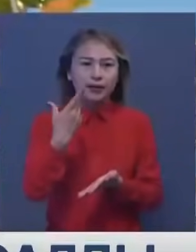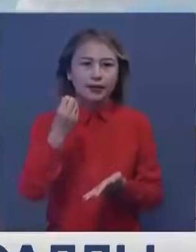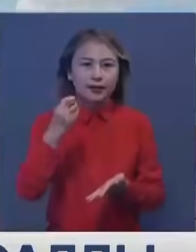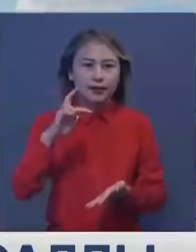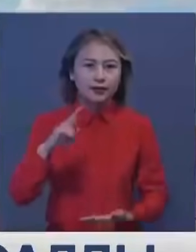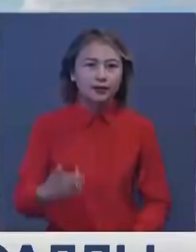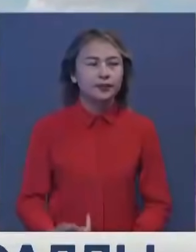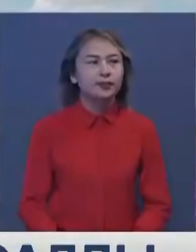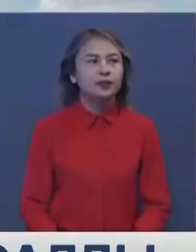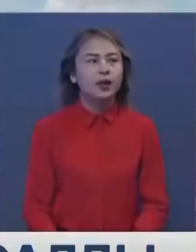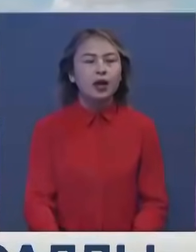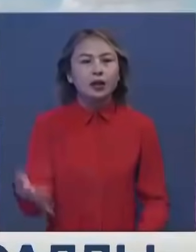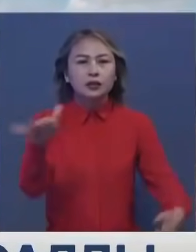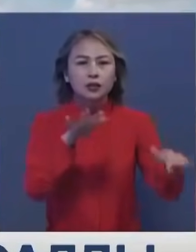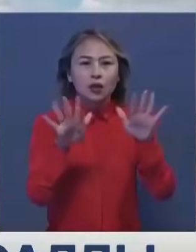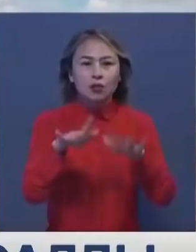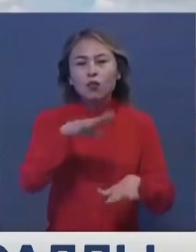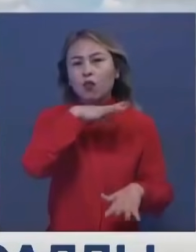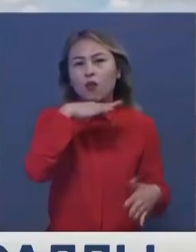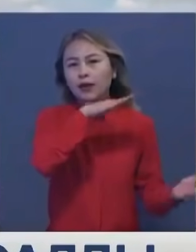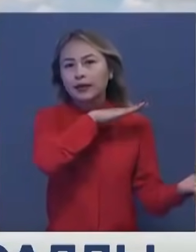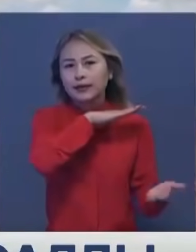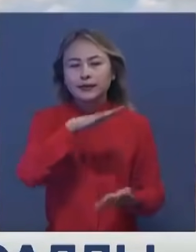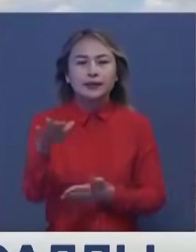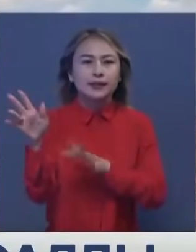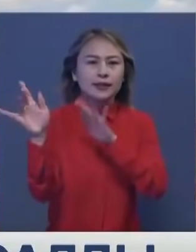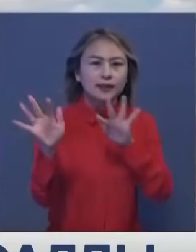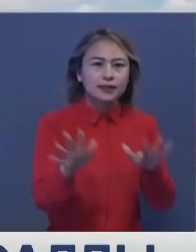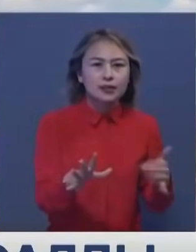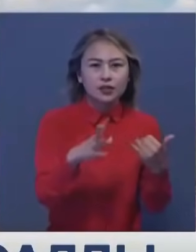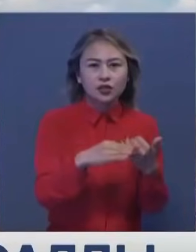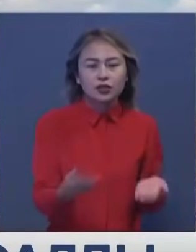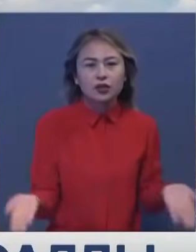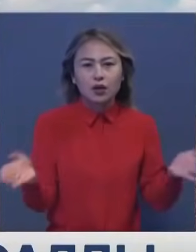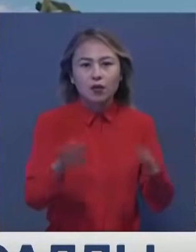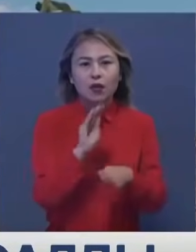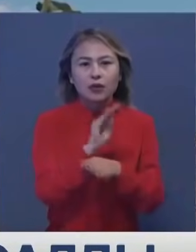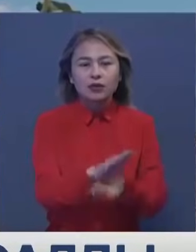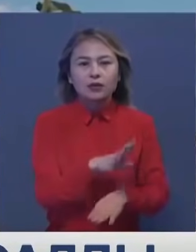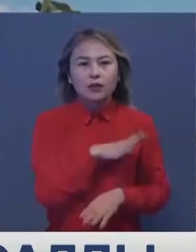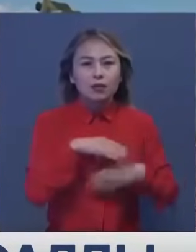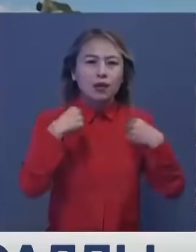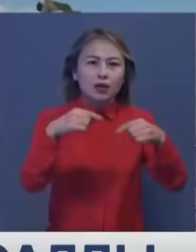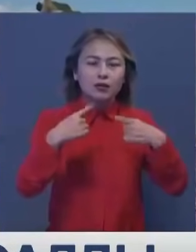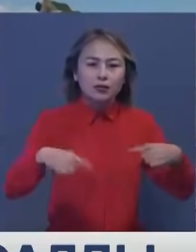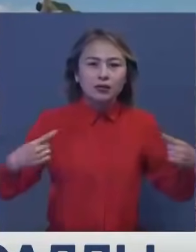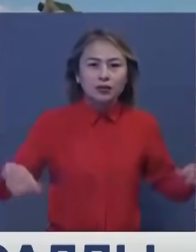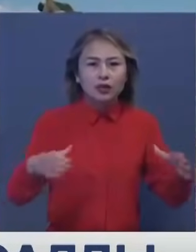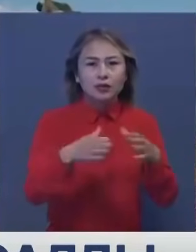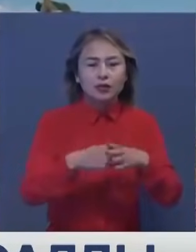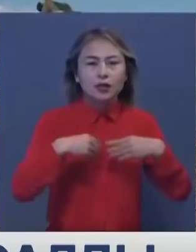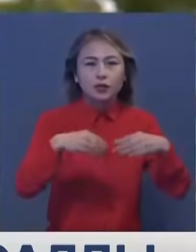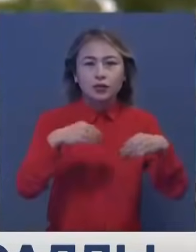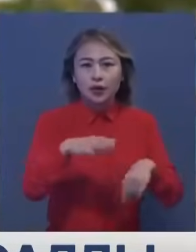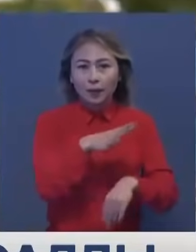мамандар. Таубетке қар мол түседі. Күзде жерді аударып тастап, ерте көктемде аквагель ұнтағымен бірге мақсары тұқымын сеуіп